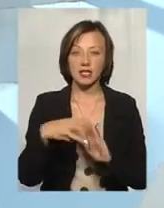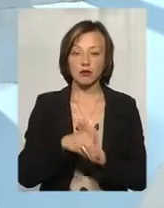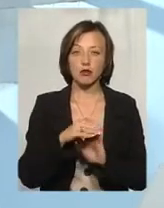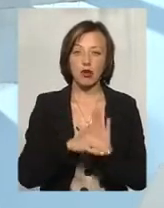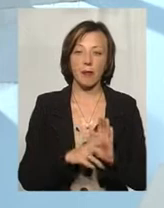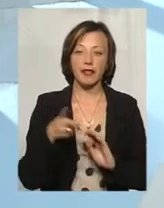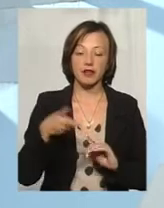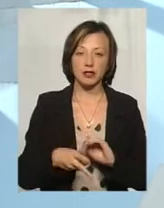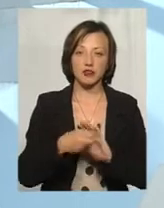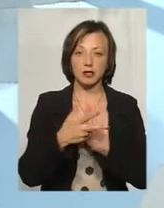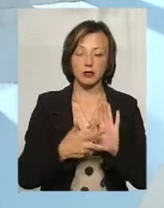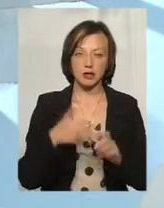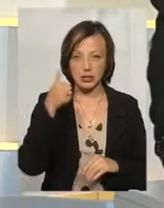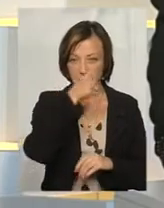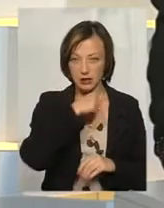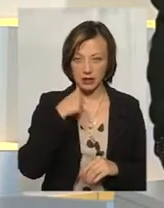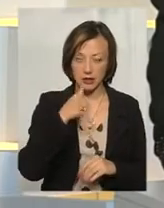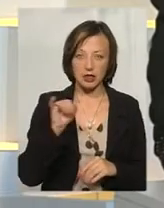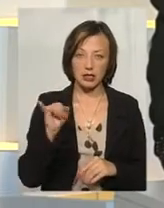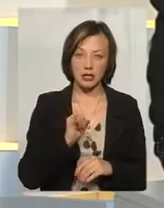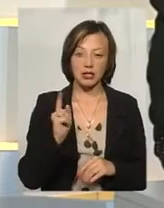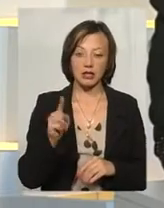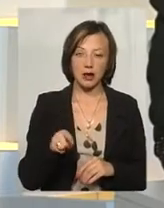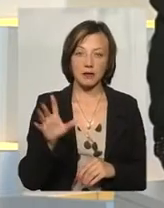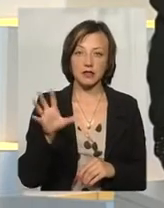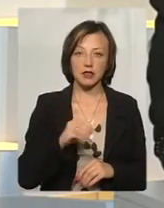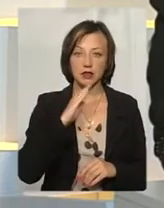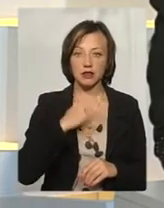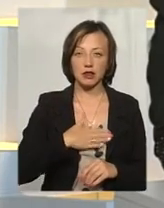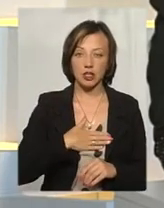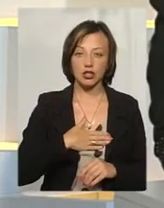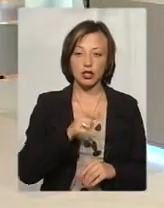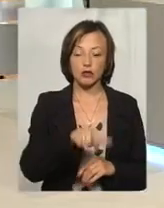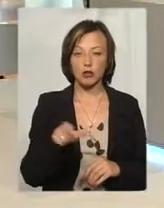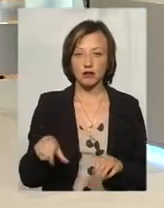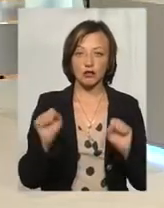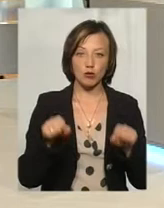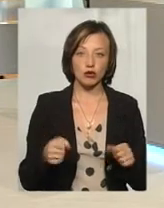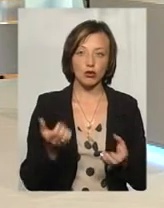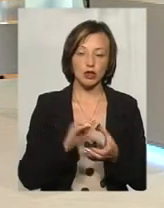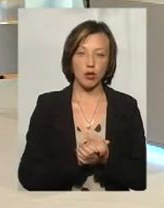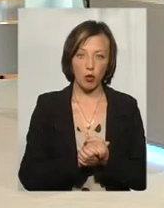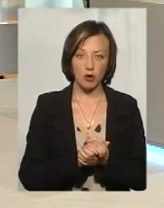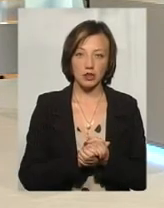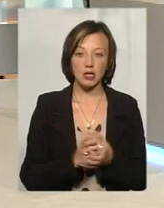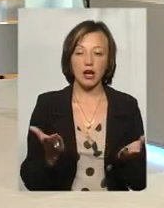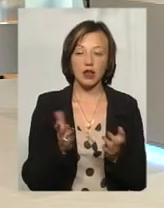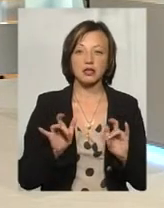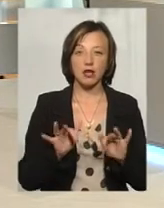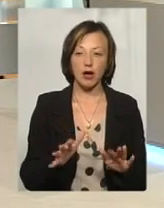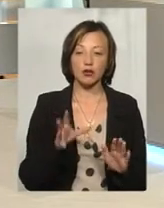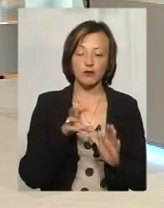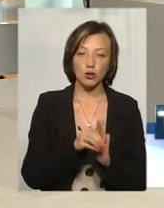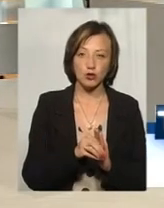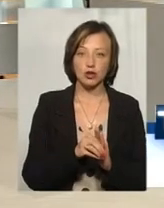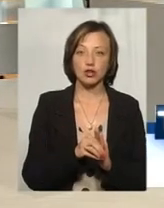на 2018 рік. І там всі наші споживачі можуть ознайомитися, які заходи туди